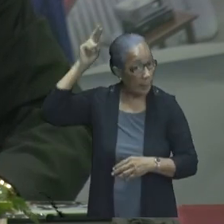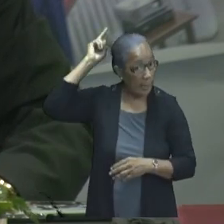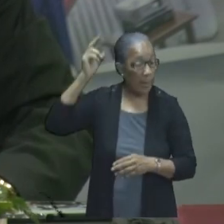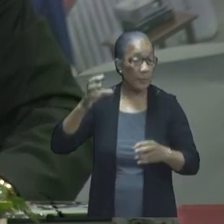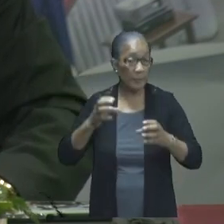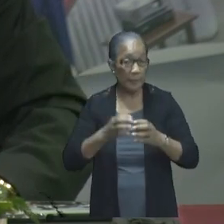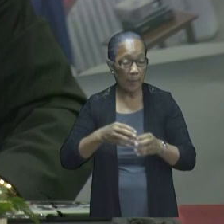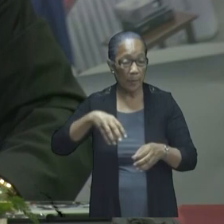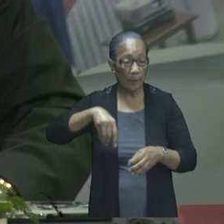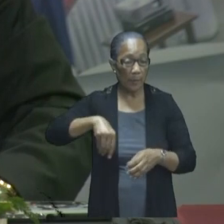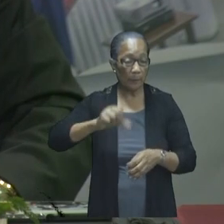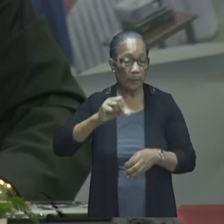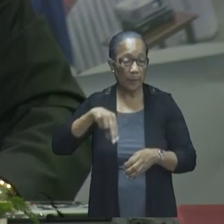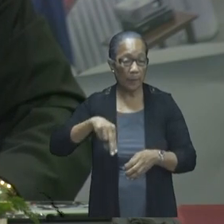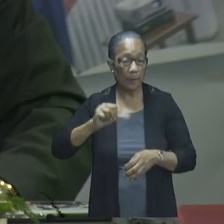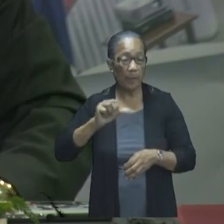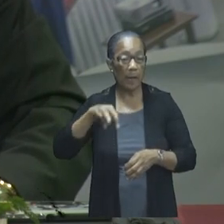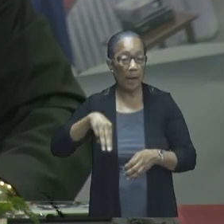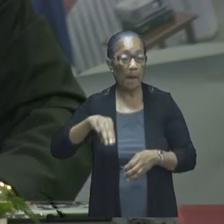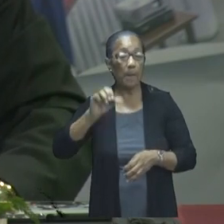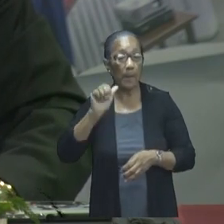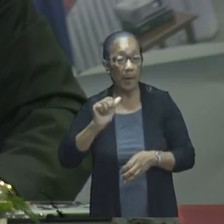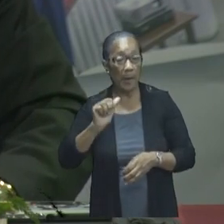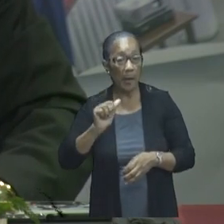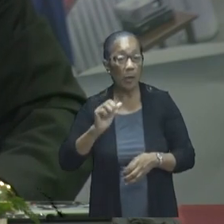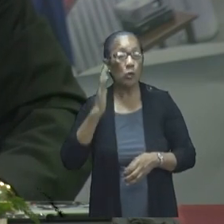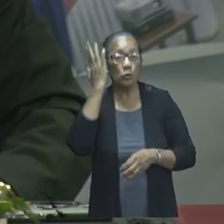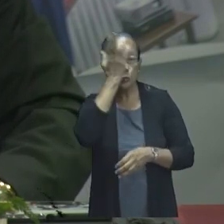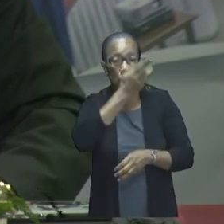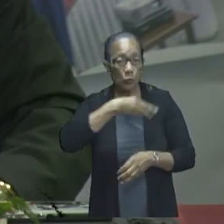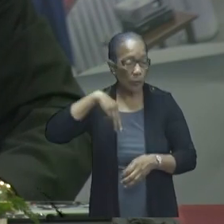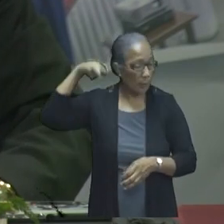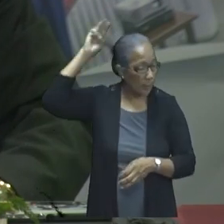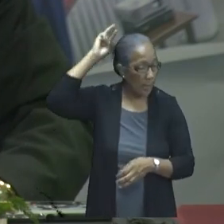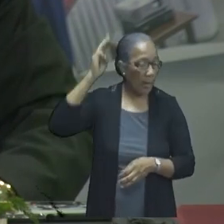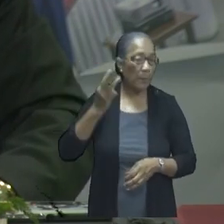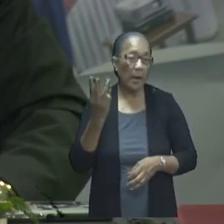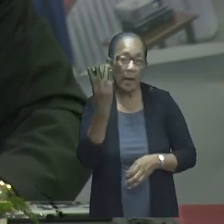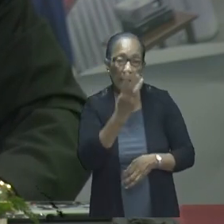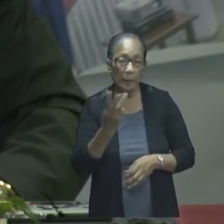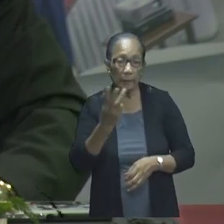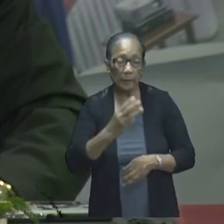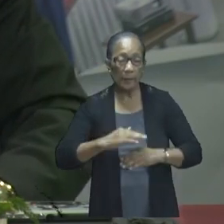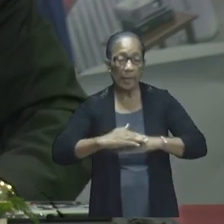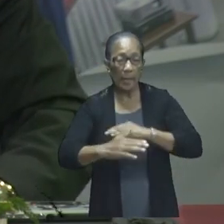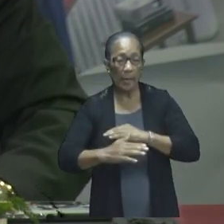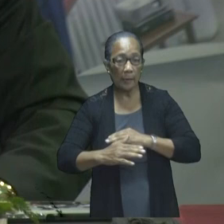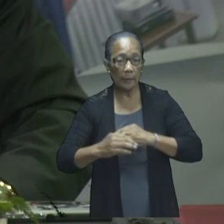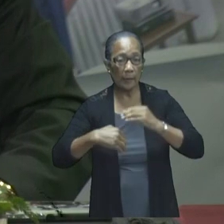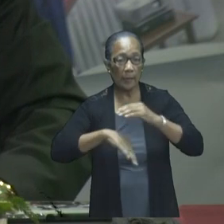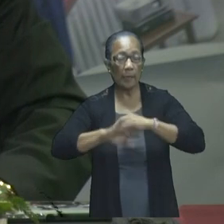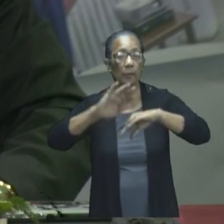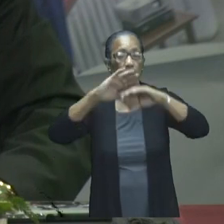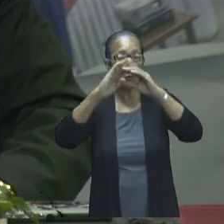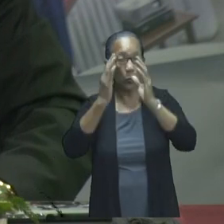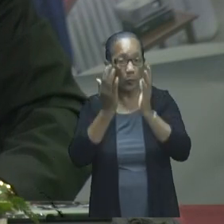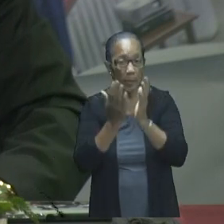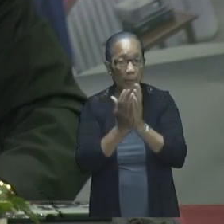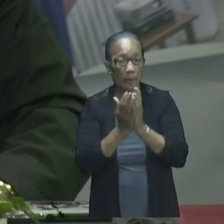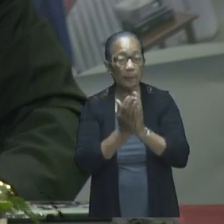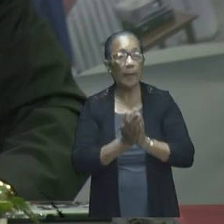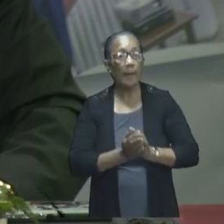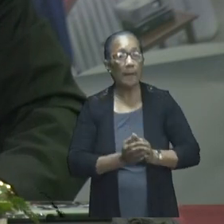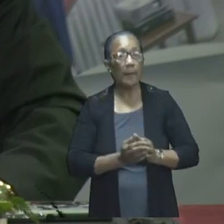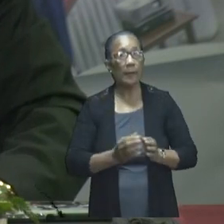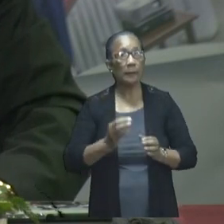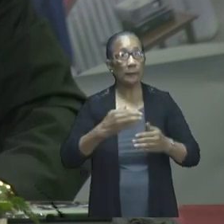en moed aan zijn wij de enige drie landen in de wereld met een carbon negatief er